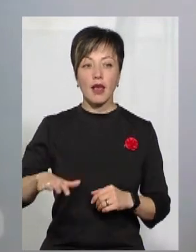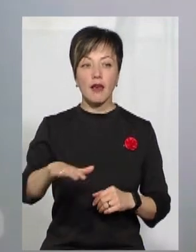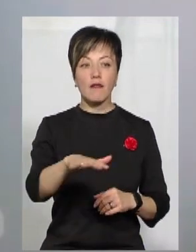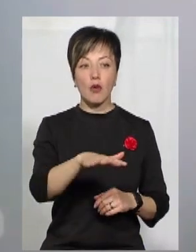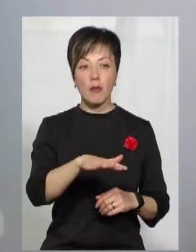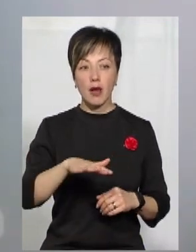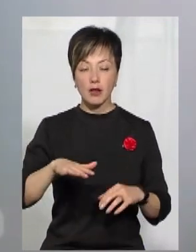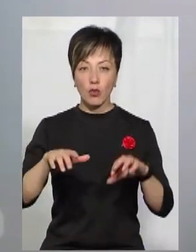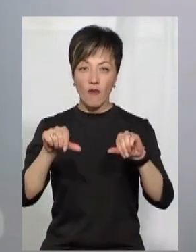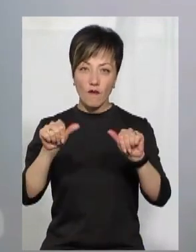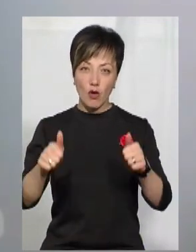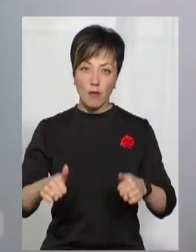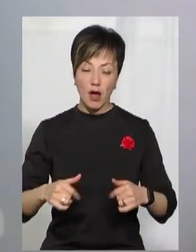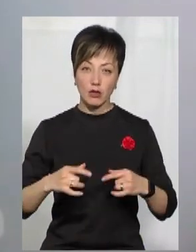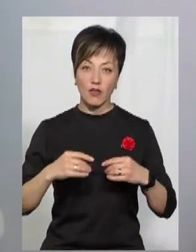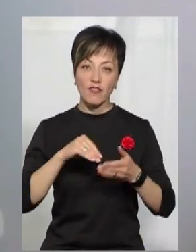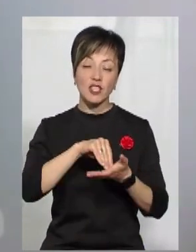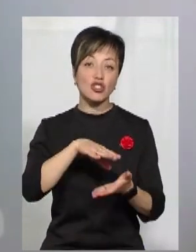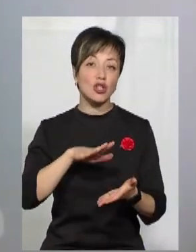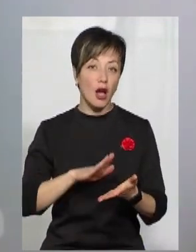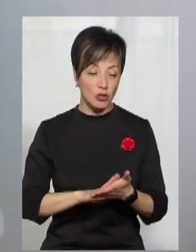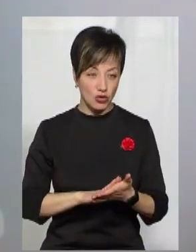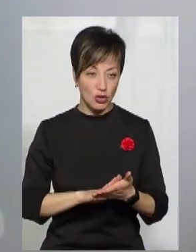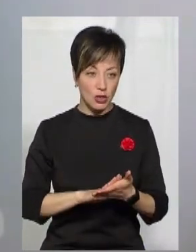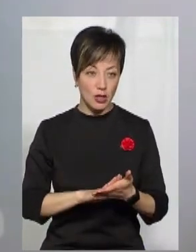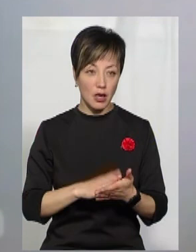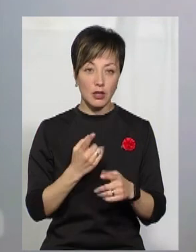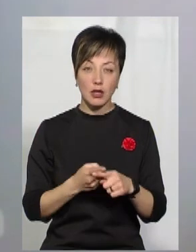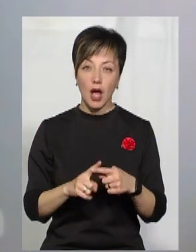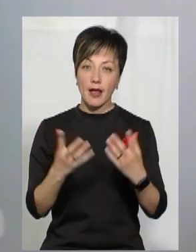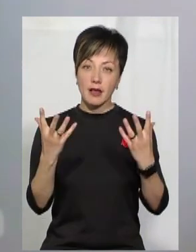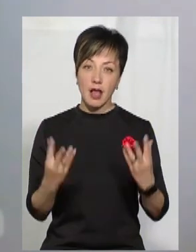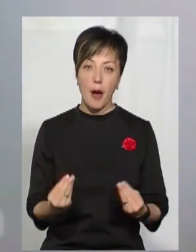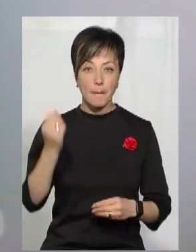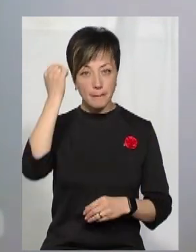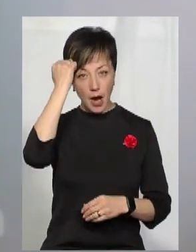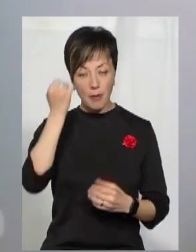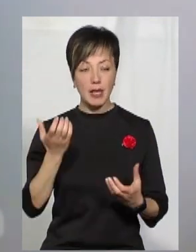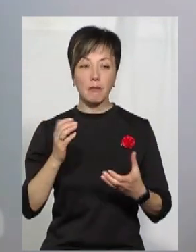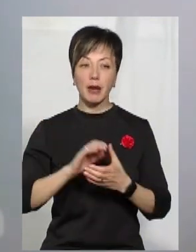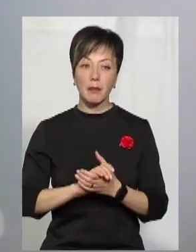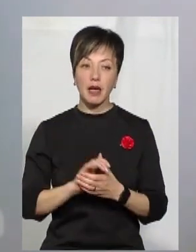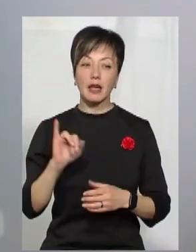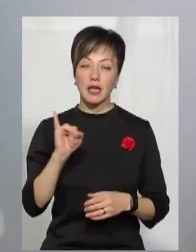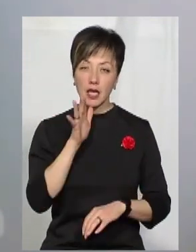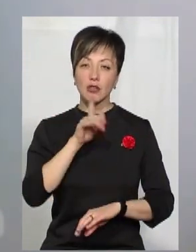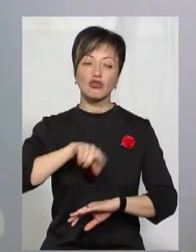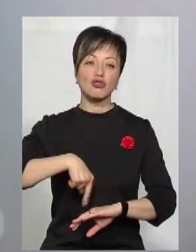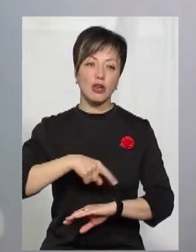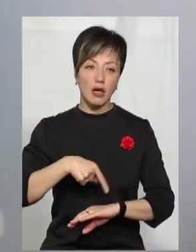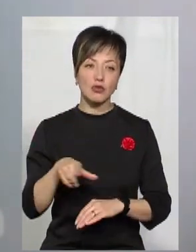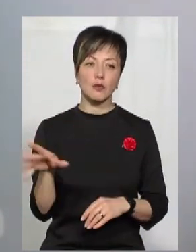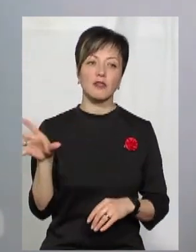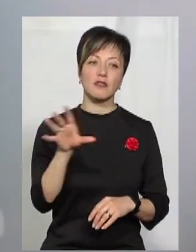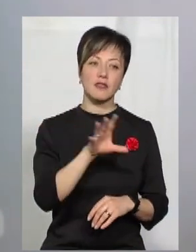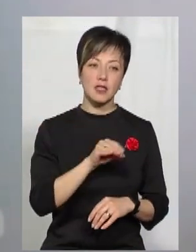європейського формату святкування, не святкування, а відзначення Дня пам'яті та примирення. І з часом, так би мовити,